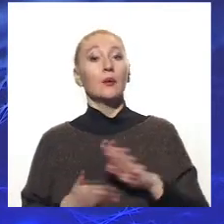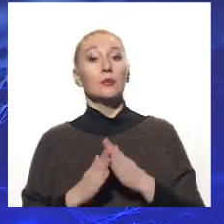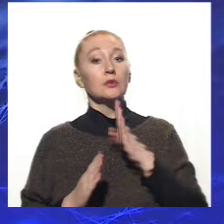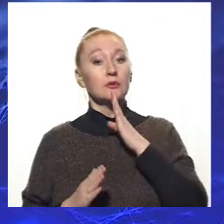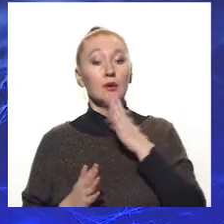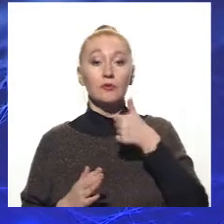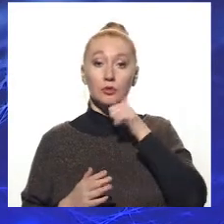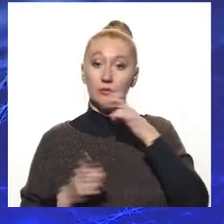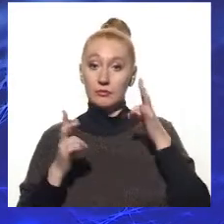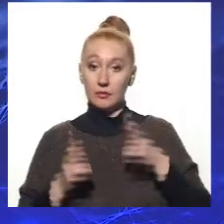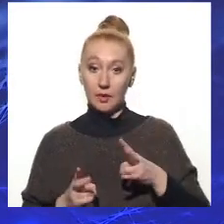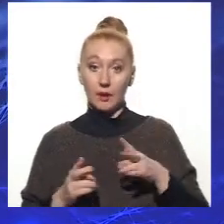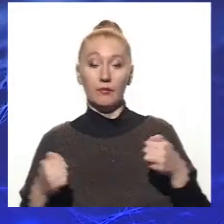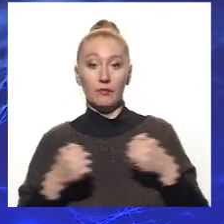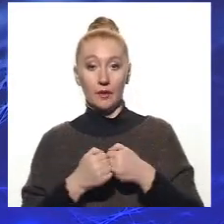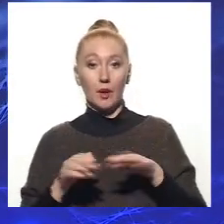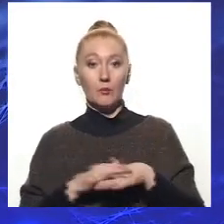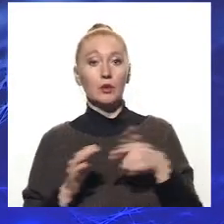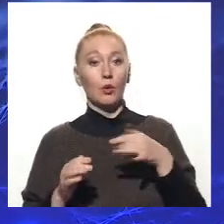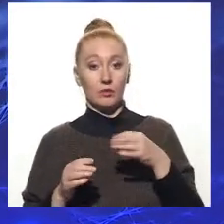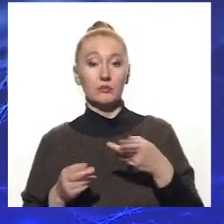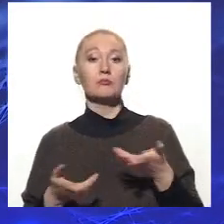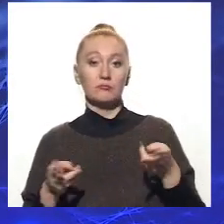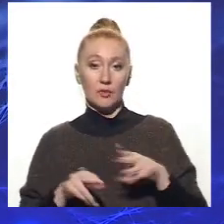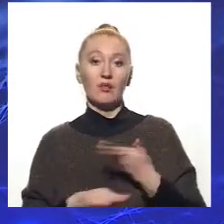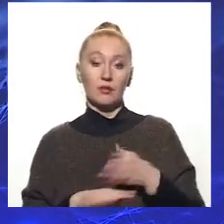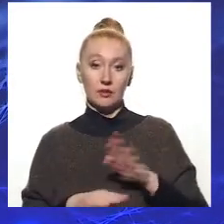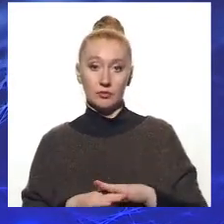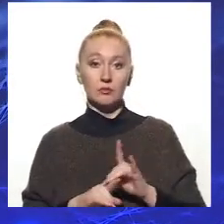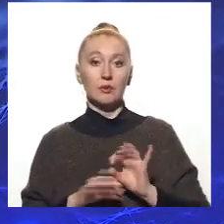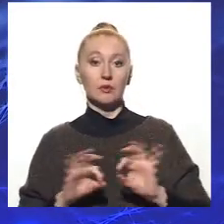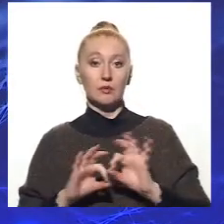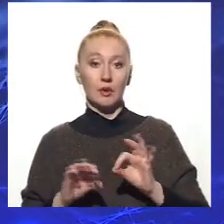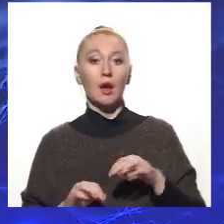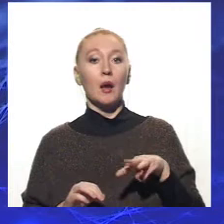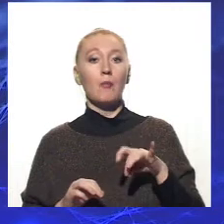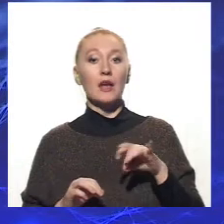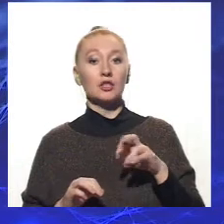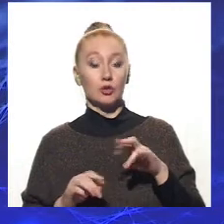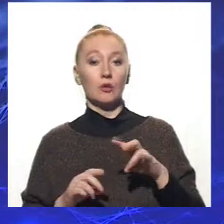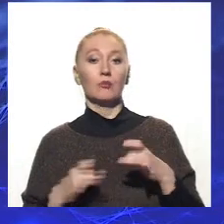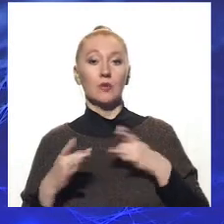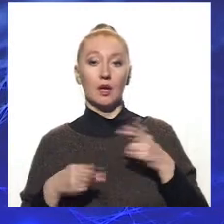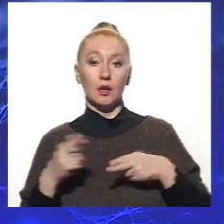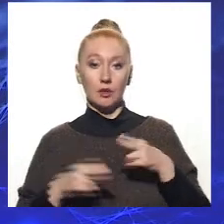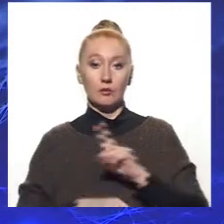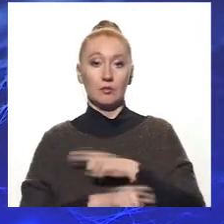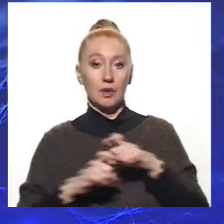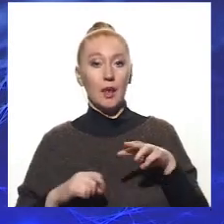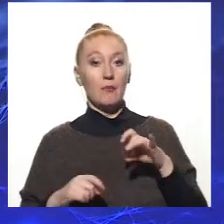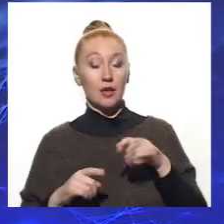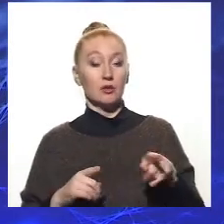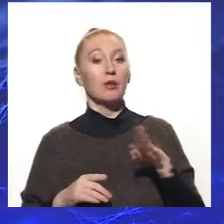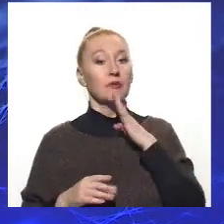яка вчора травмувалася під час аварії у Підгородному, залишається тяжким. Про це розповів Олександр Марченко, нейрохірург лікарні Мечникова,